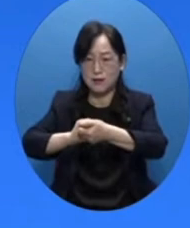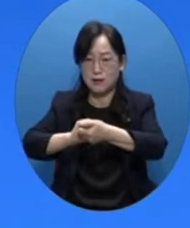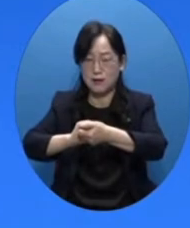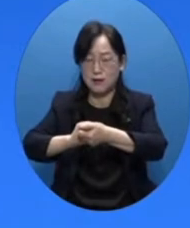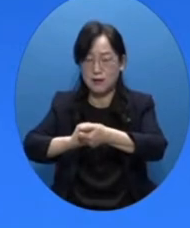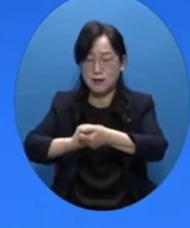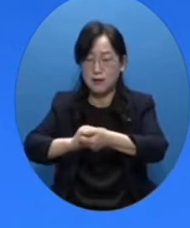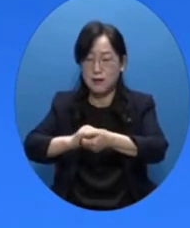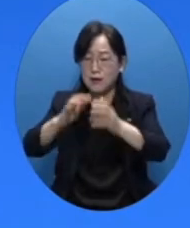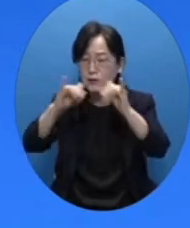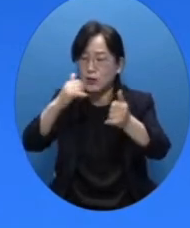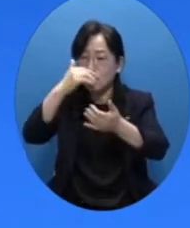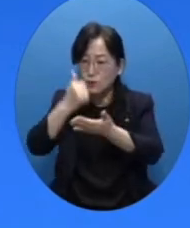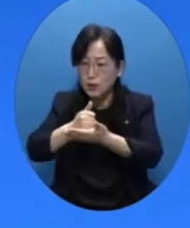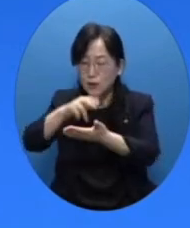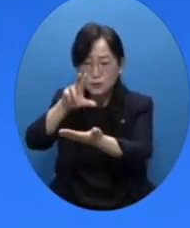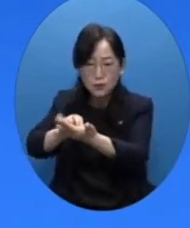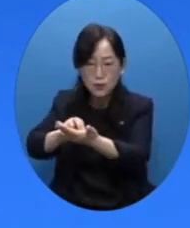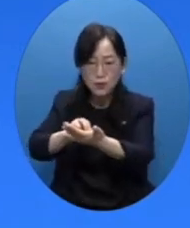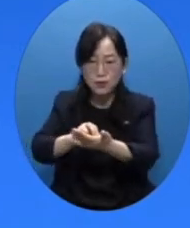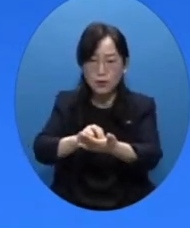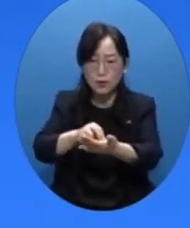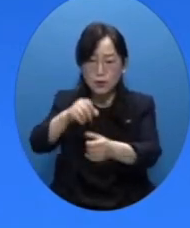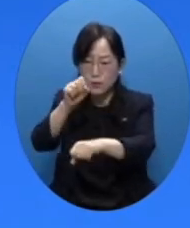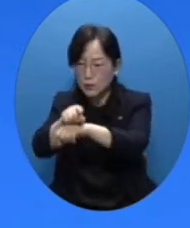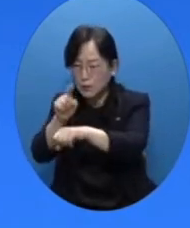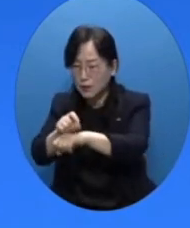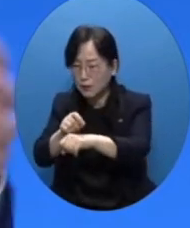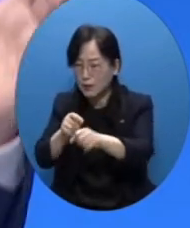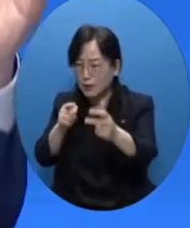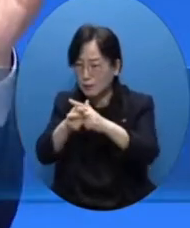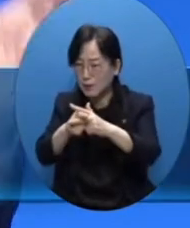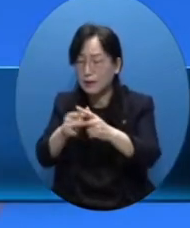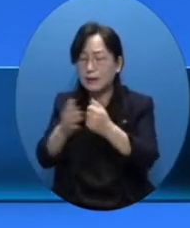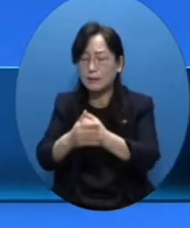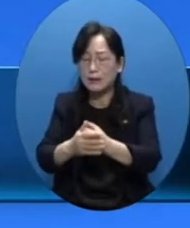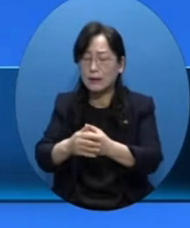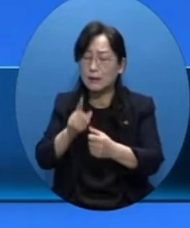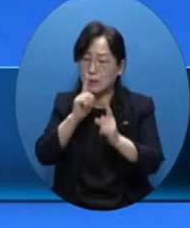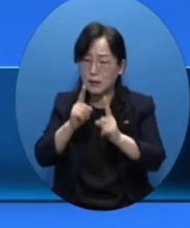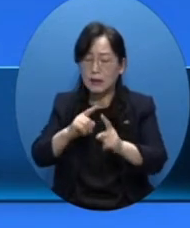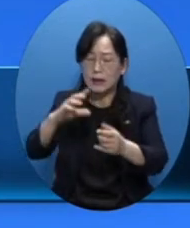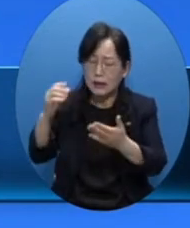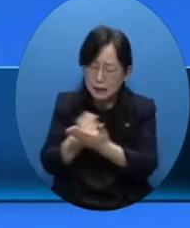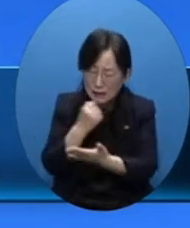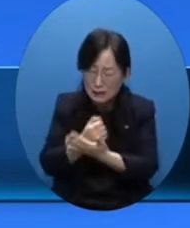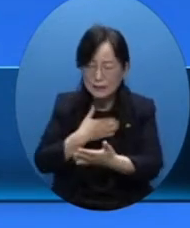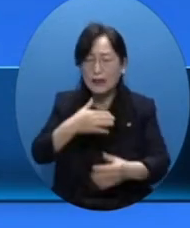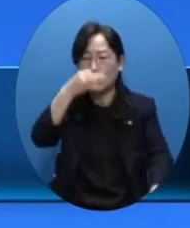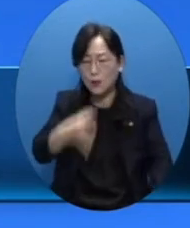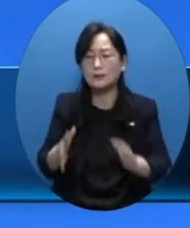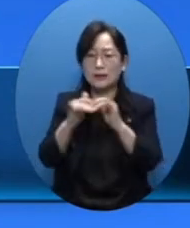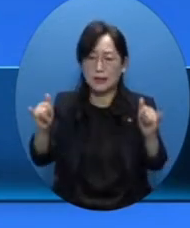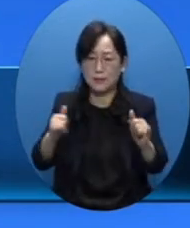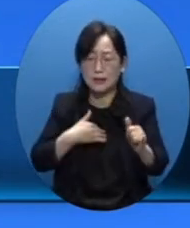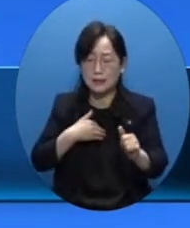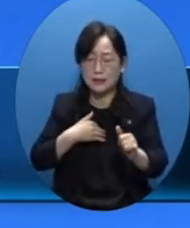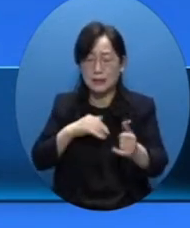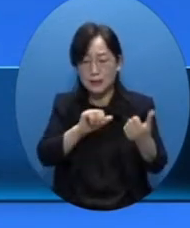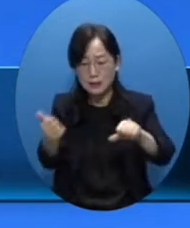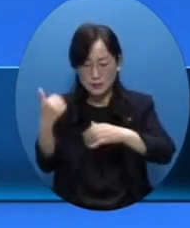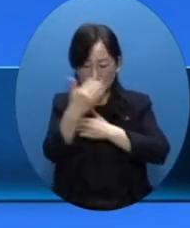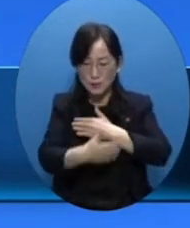인간의 최성 인간의 문제를 잘 알았기 때문에 이어가 죽어갑니다 5 월하 나는 곤고한 사람이로다 이 사망의 몸에서